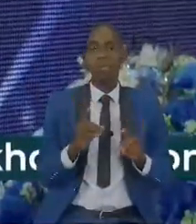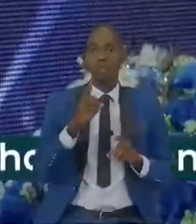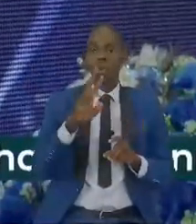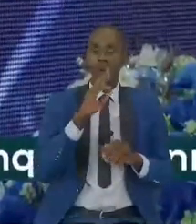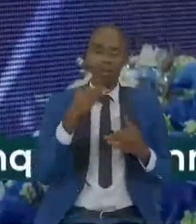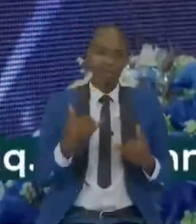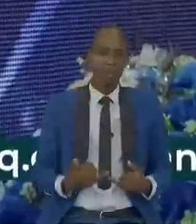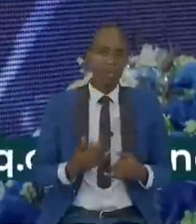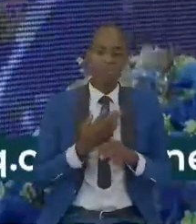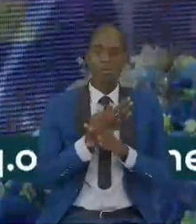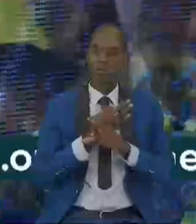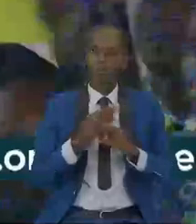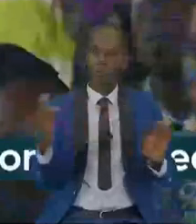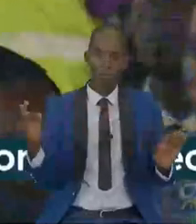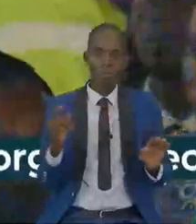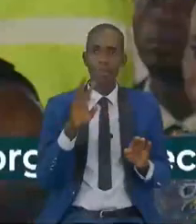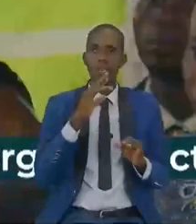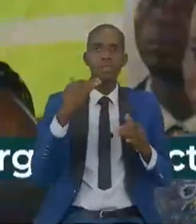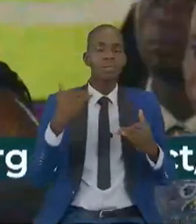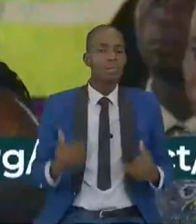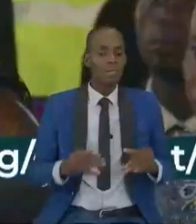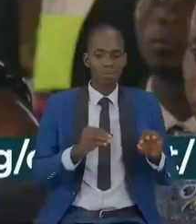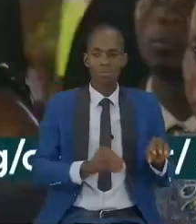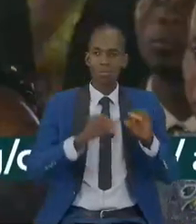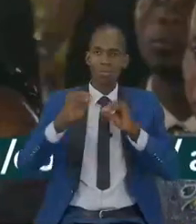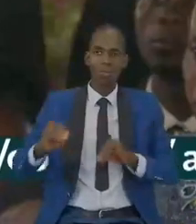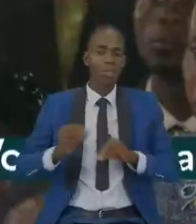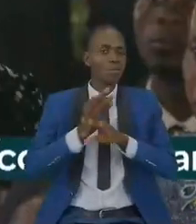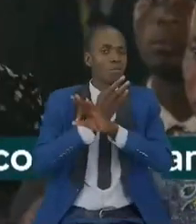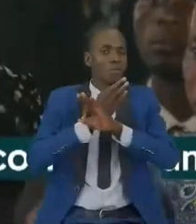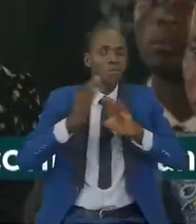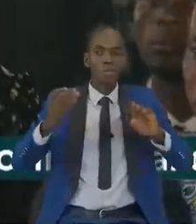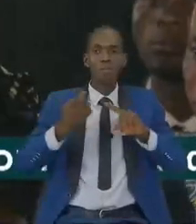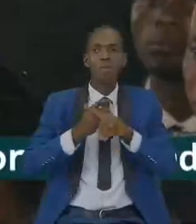Donnez, vous avez donné votre vie au Seigneur. Donnez